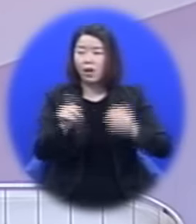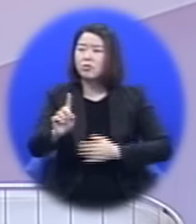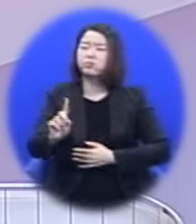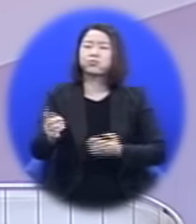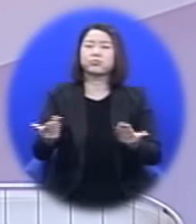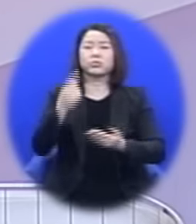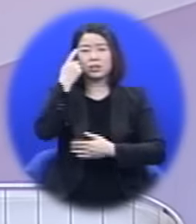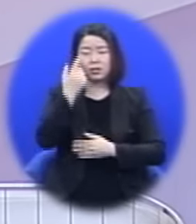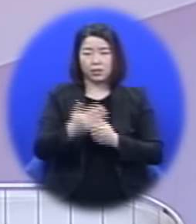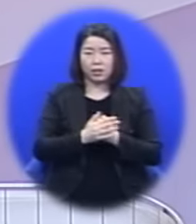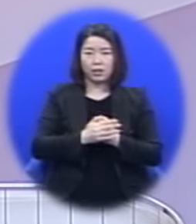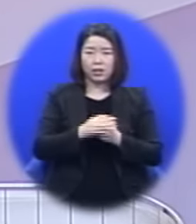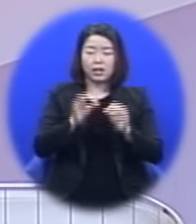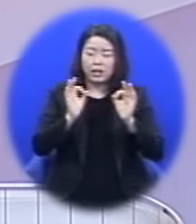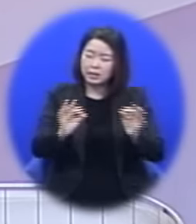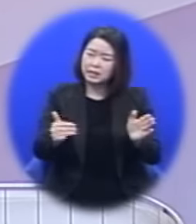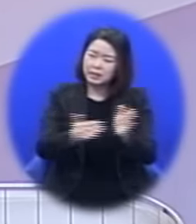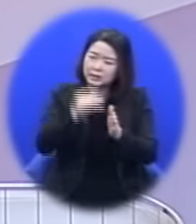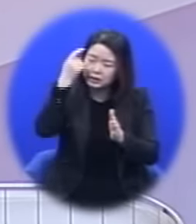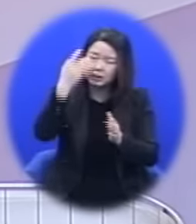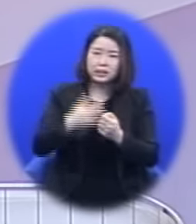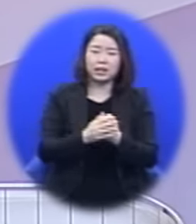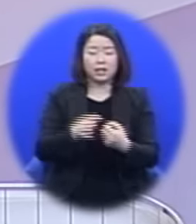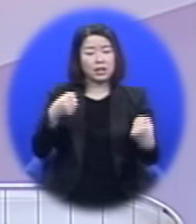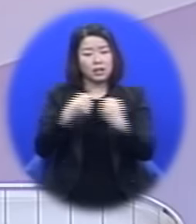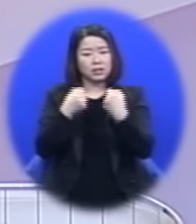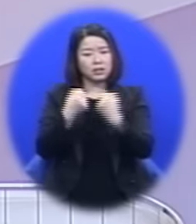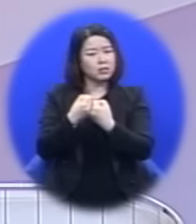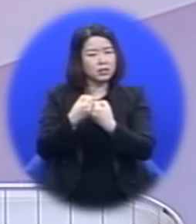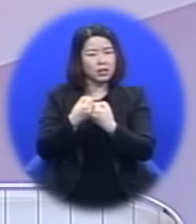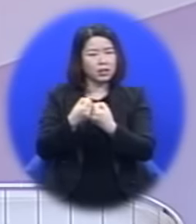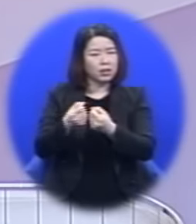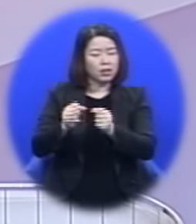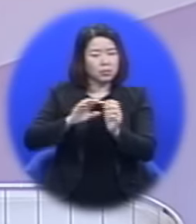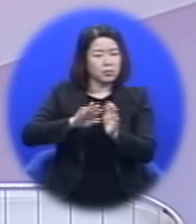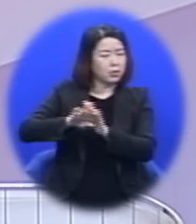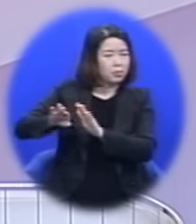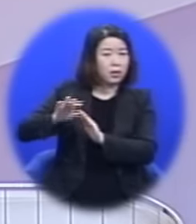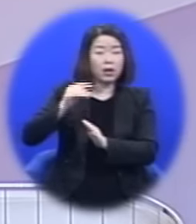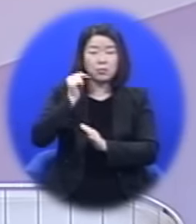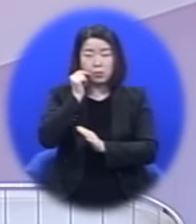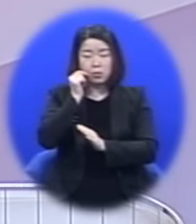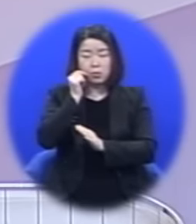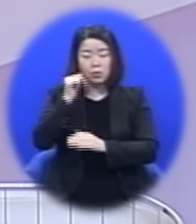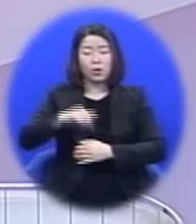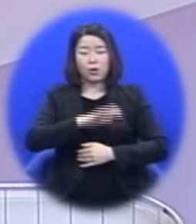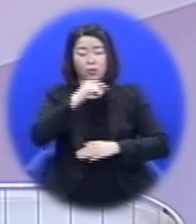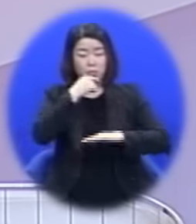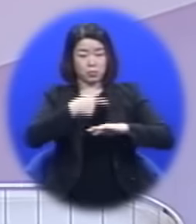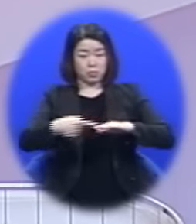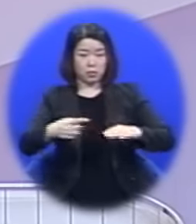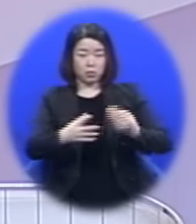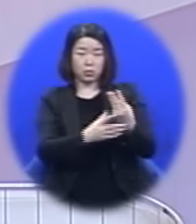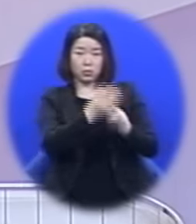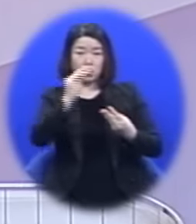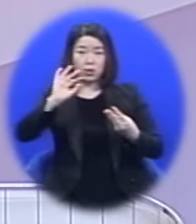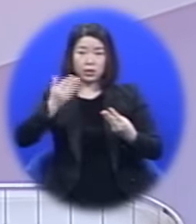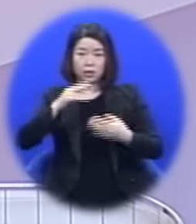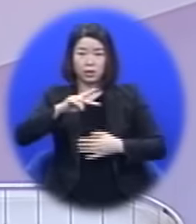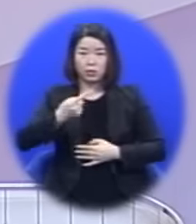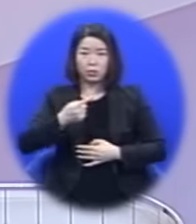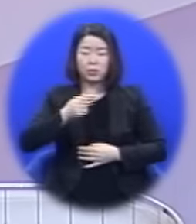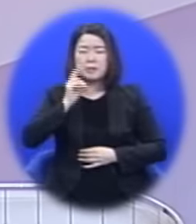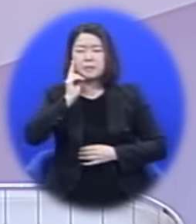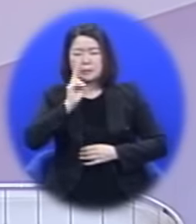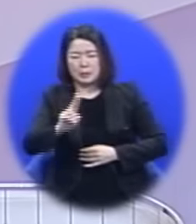이제는 끝인가 봐. 전쟁은 피할 수 없나 봐. 우리 민족이 통일이 되더라도 아주 끔찍한 일을